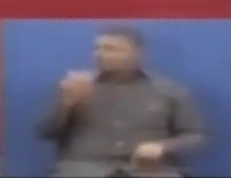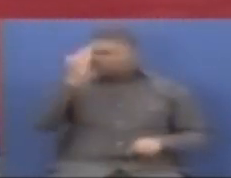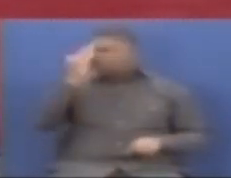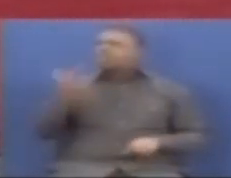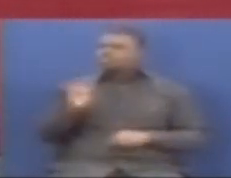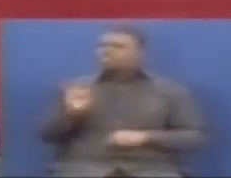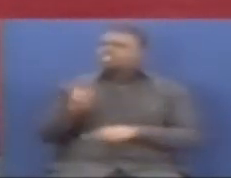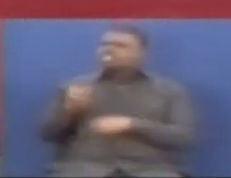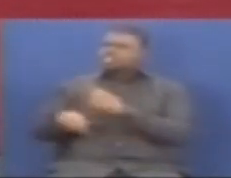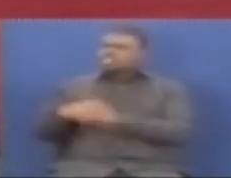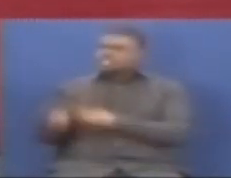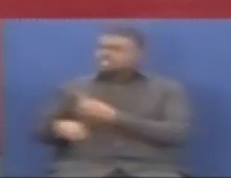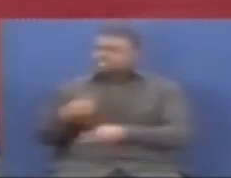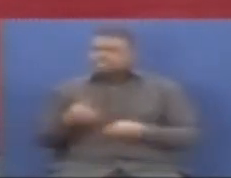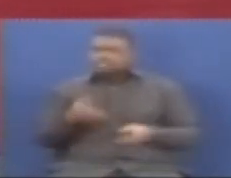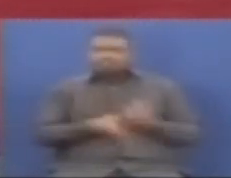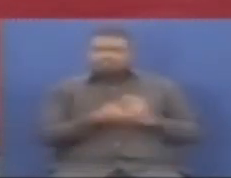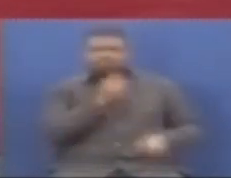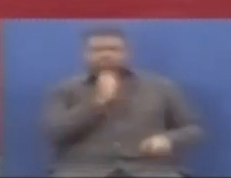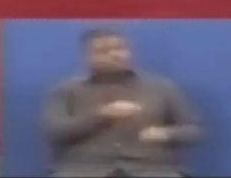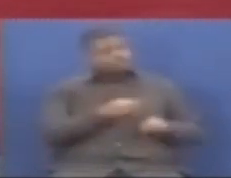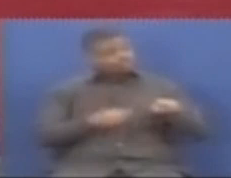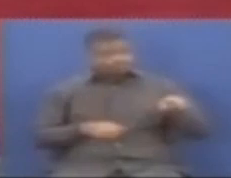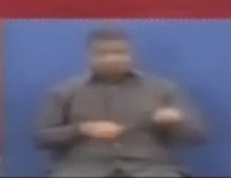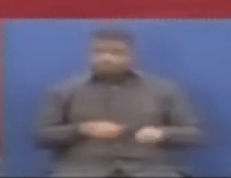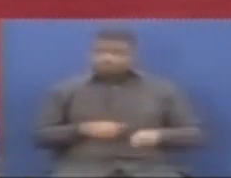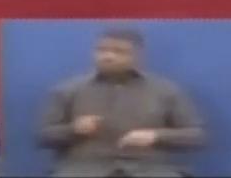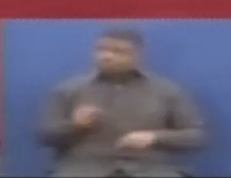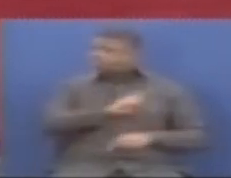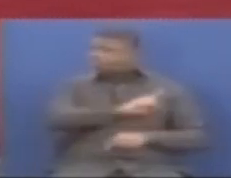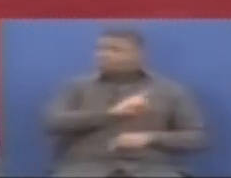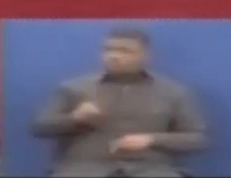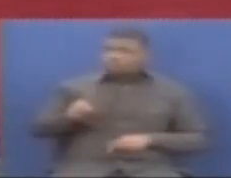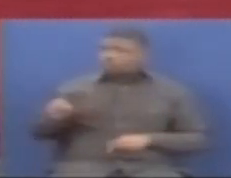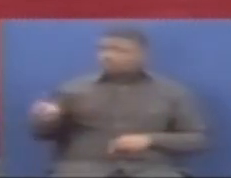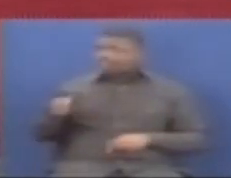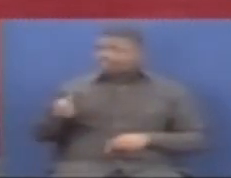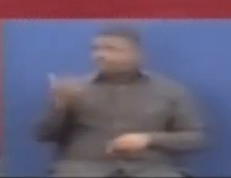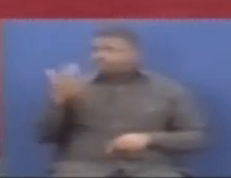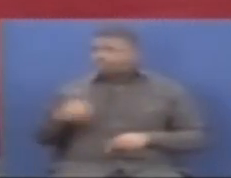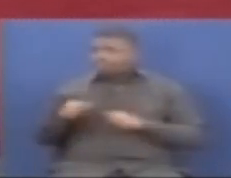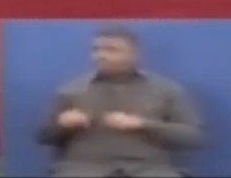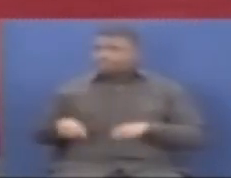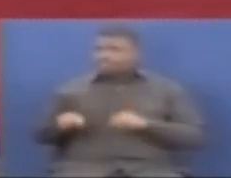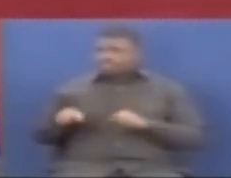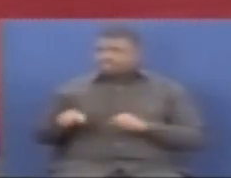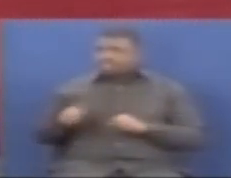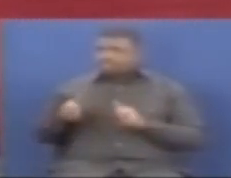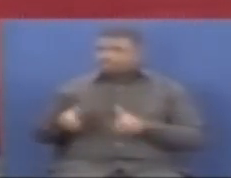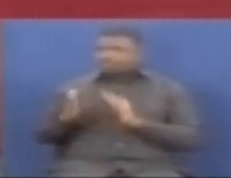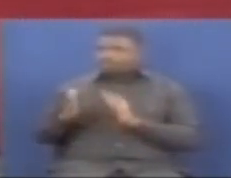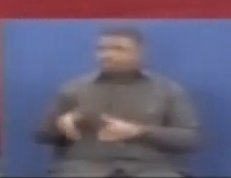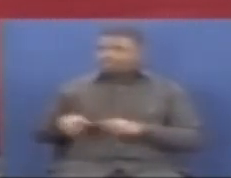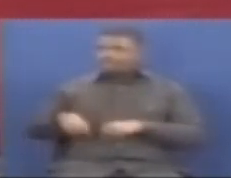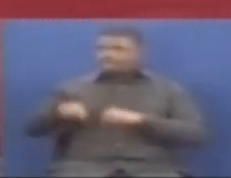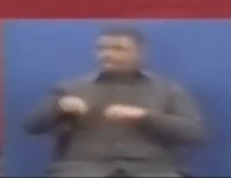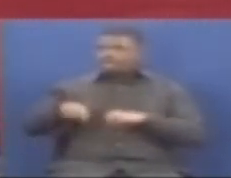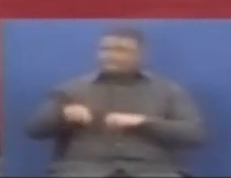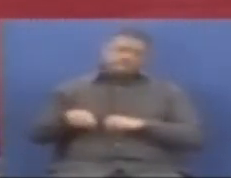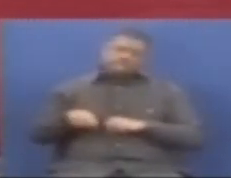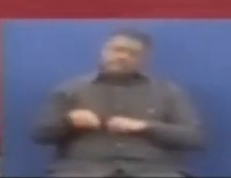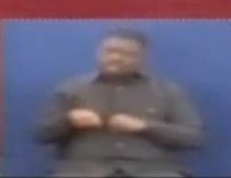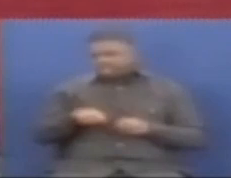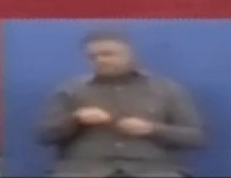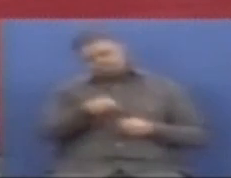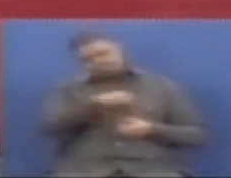unalosema kutoka Ndala kwenda Ziba ni eneo muhimu ambalo linapita kwenye hospitali ya Nkinga. Tutaliangalia ili tukipata fedha tuanze na eneo hili ambalo pia lina